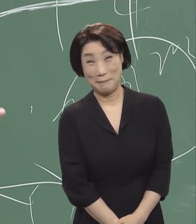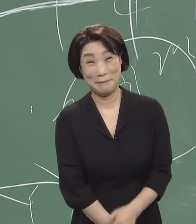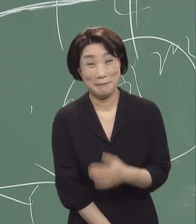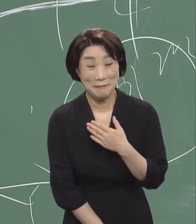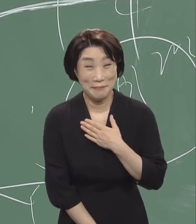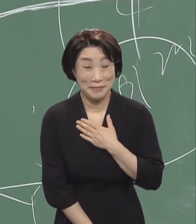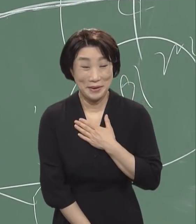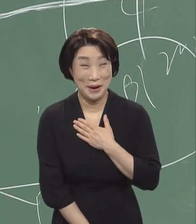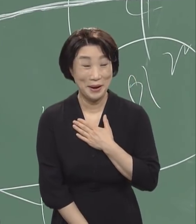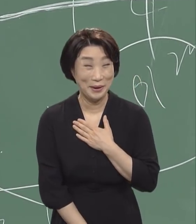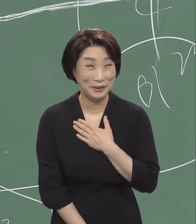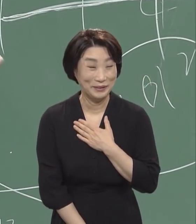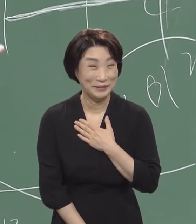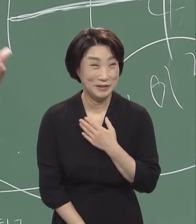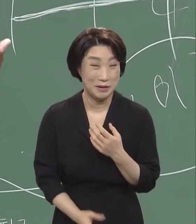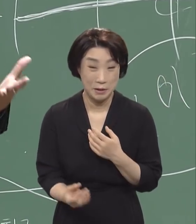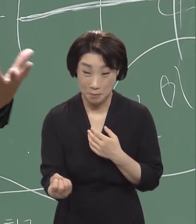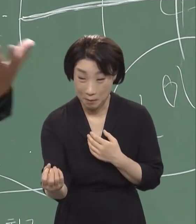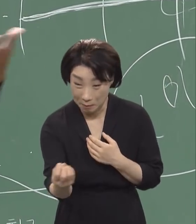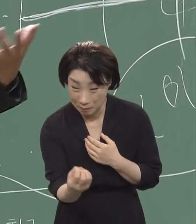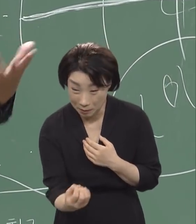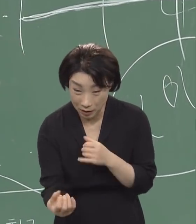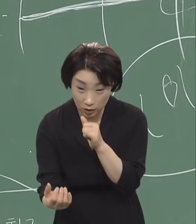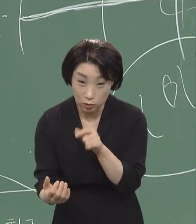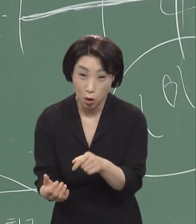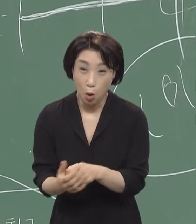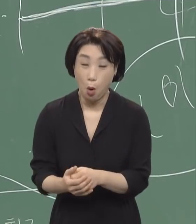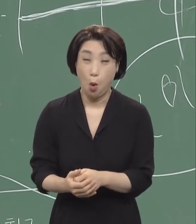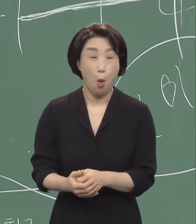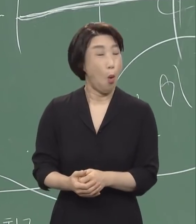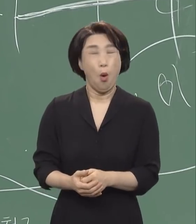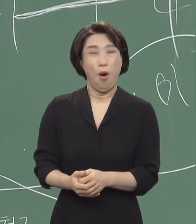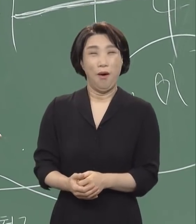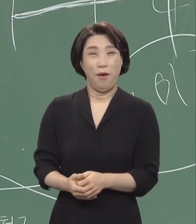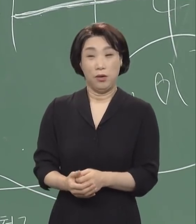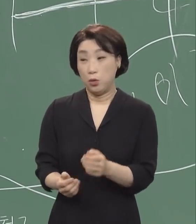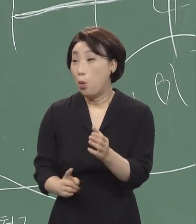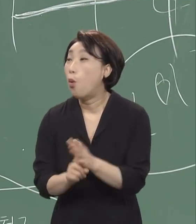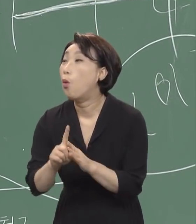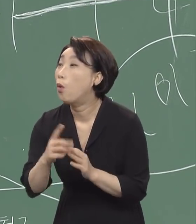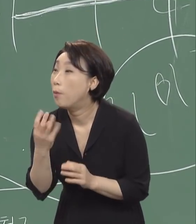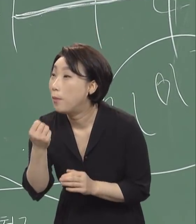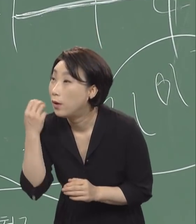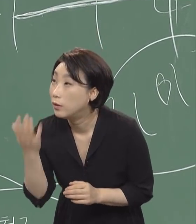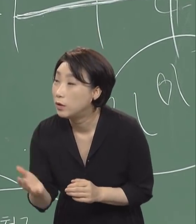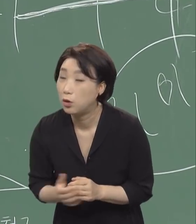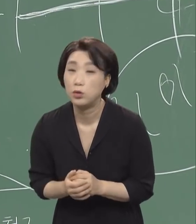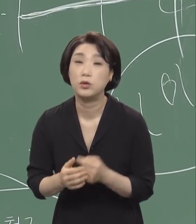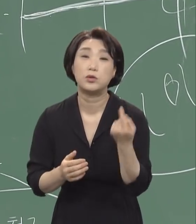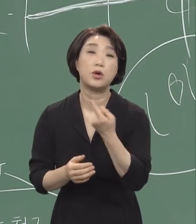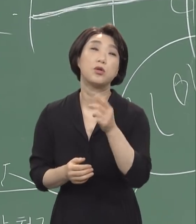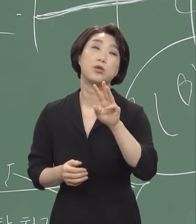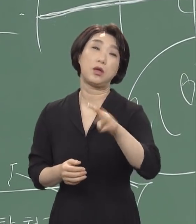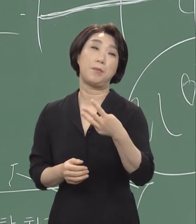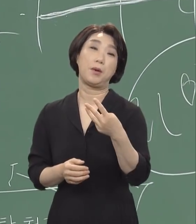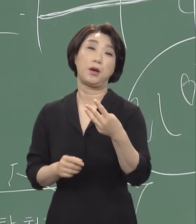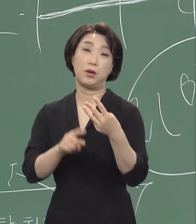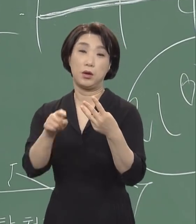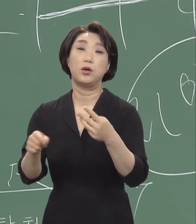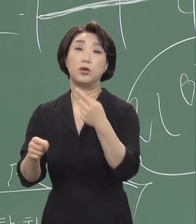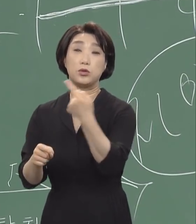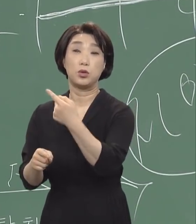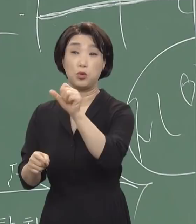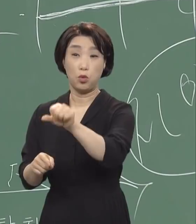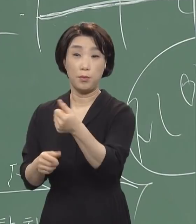막 뽀글뽀글뽀 어마어마합니다 이게 몇 도입니까 1300도에서 1300도에서